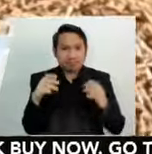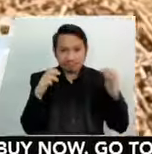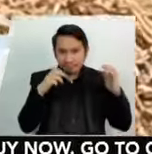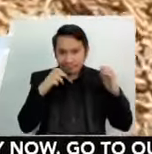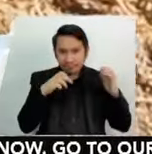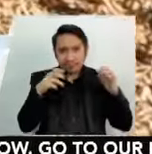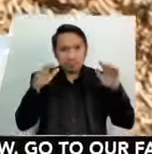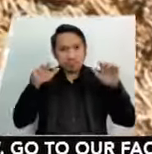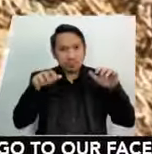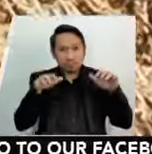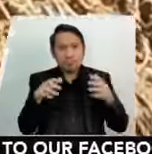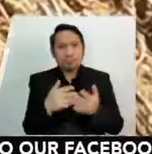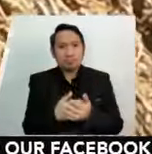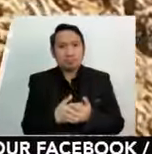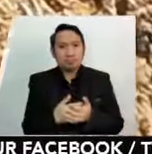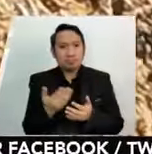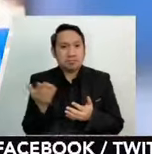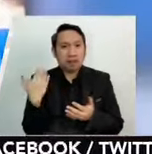pa noong Enero.